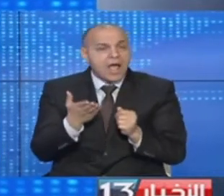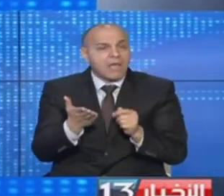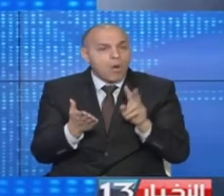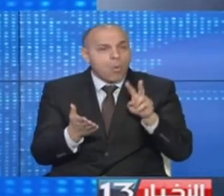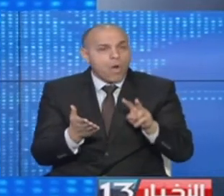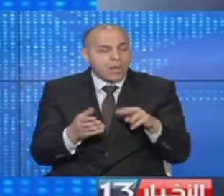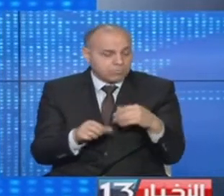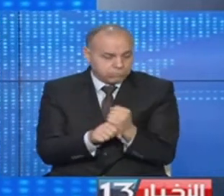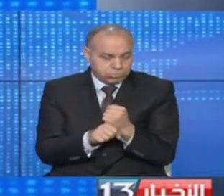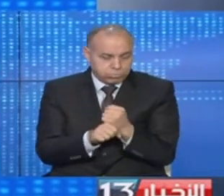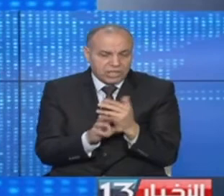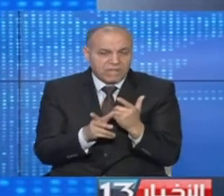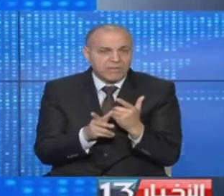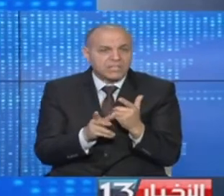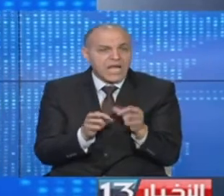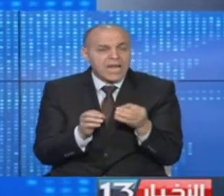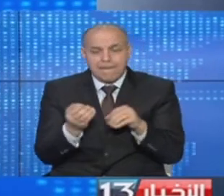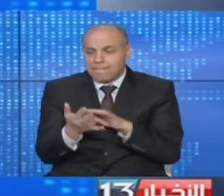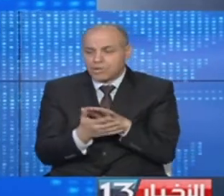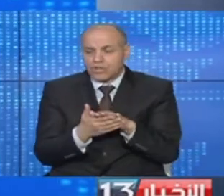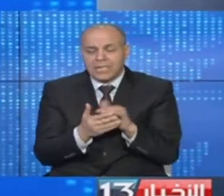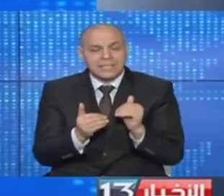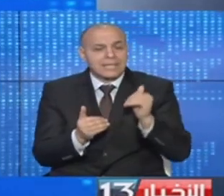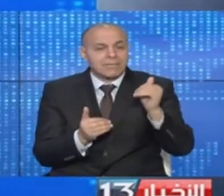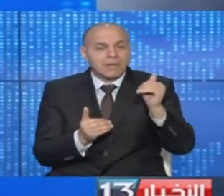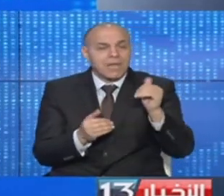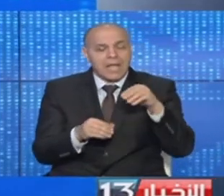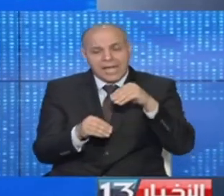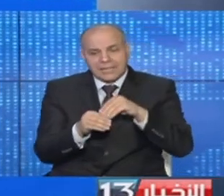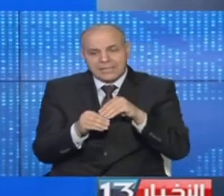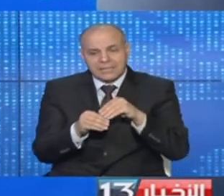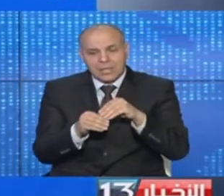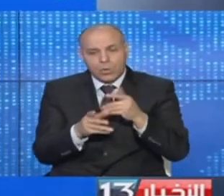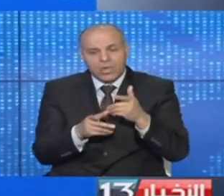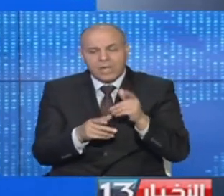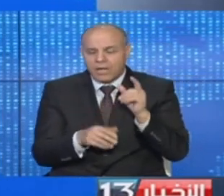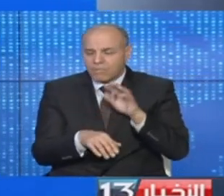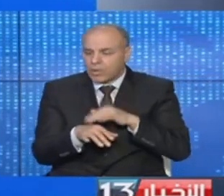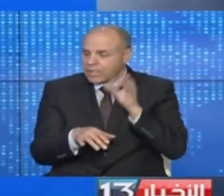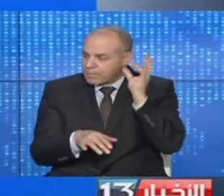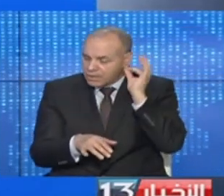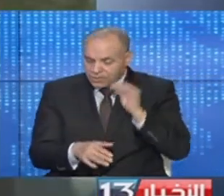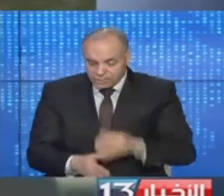واقع الاستثمار وسبل حل المشاكل التنموية الاقتصادية بالولاية.